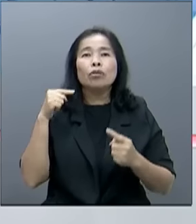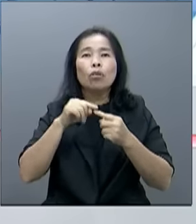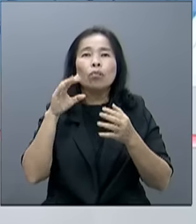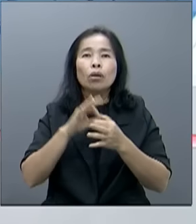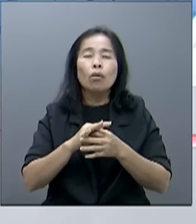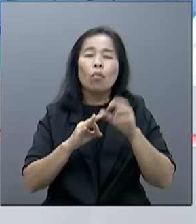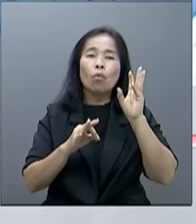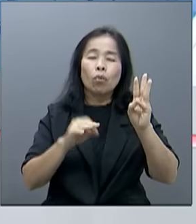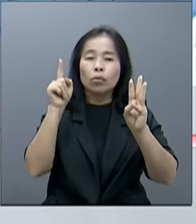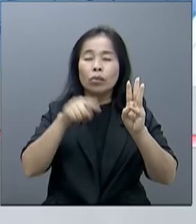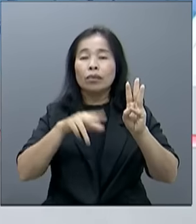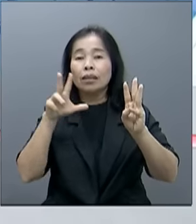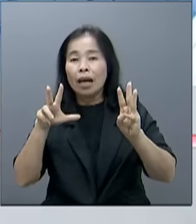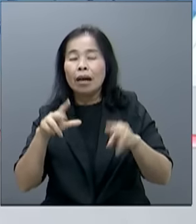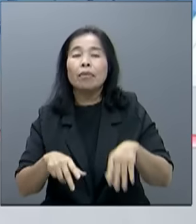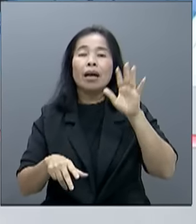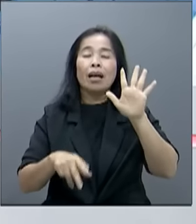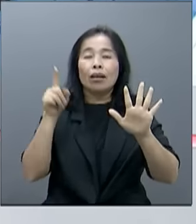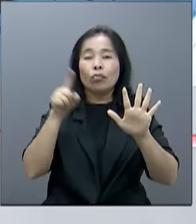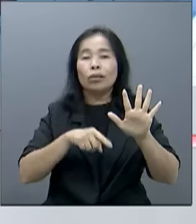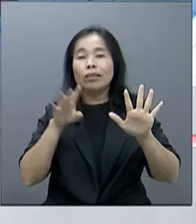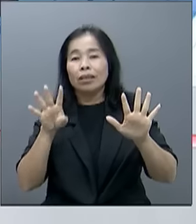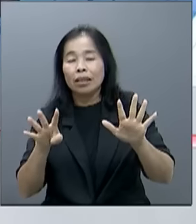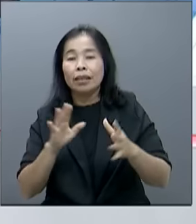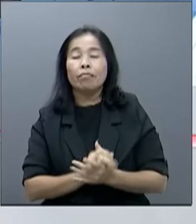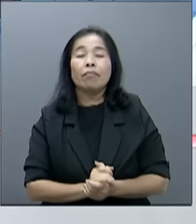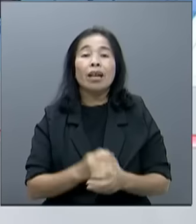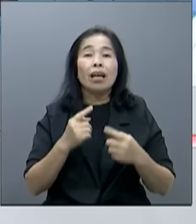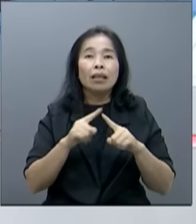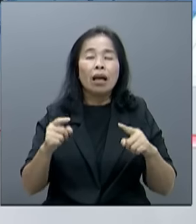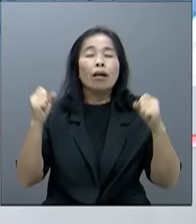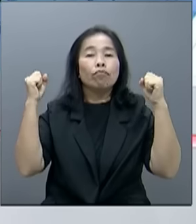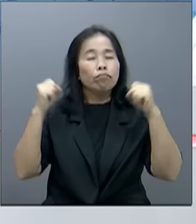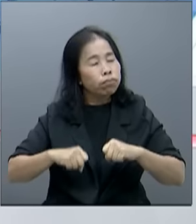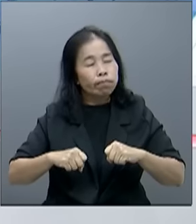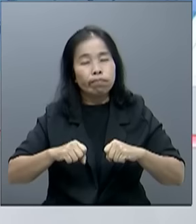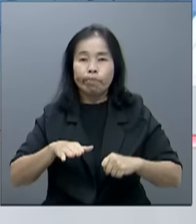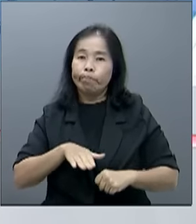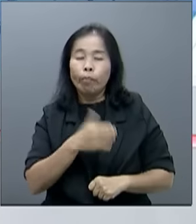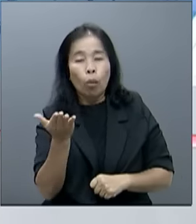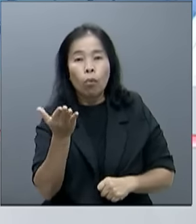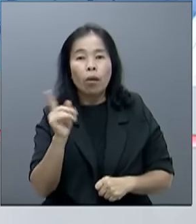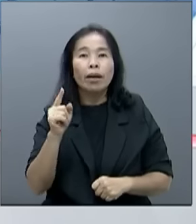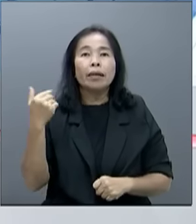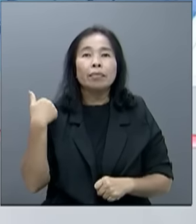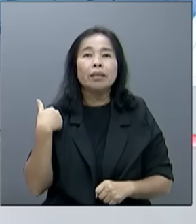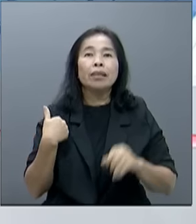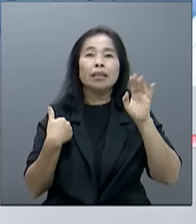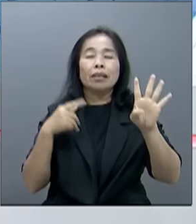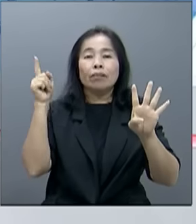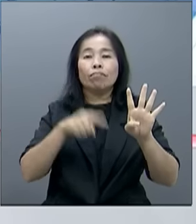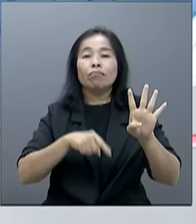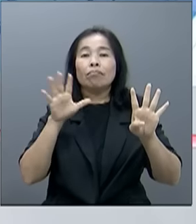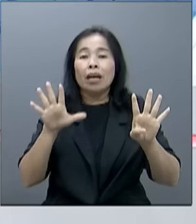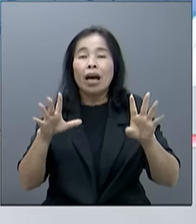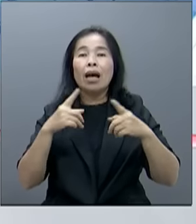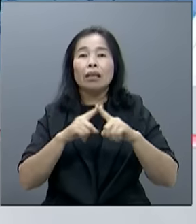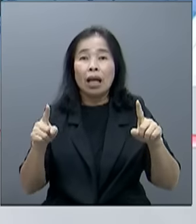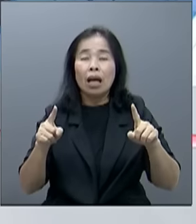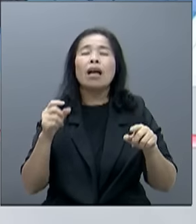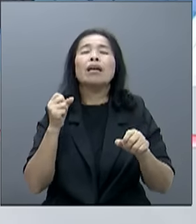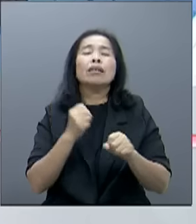3แล้วก็มาเป็น5ต่อ4แต่คำวินิจฉัยก็หักมุมค่ะออกมาเป็น4ต่อ5แต่ก็ไม่ได้สวนทาง